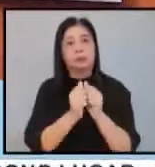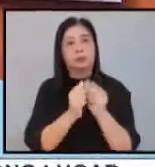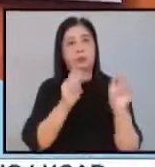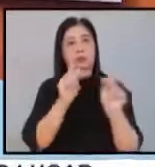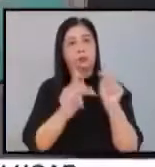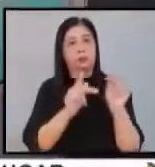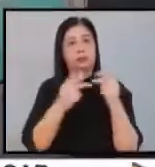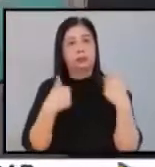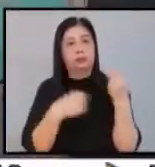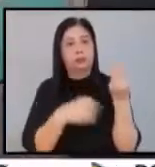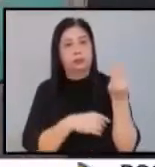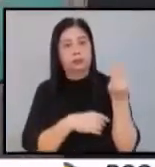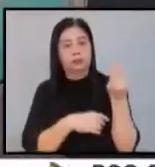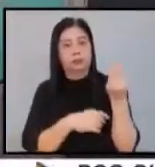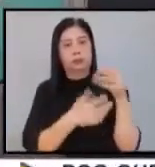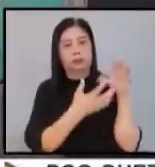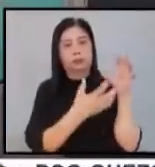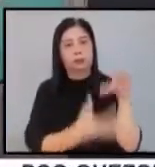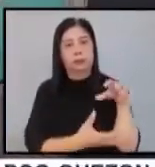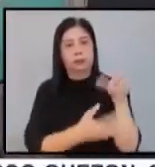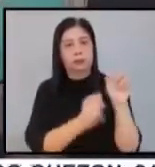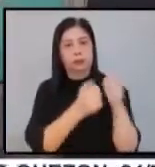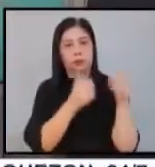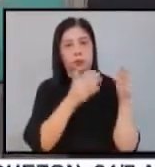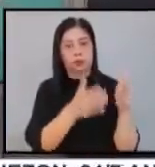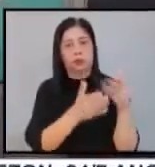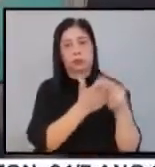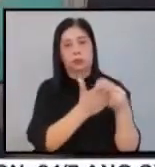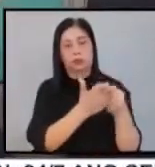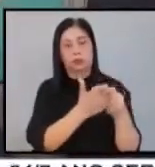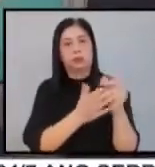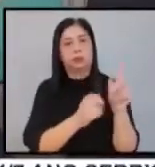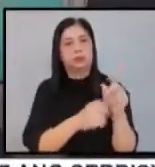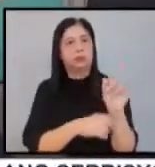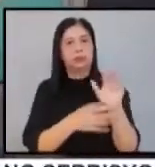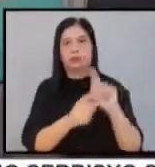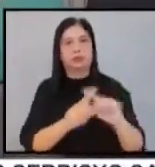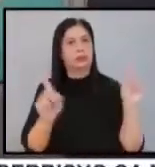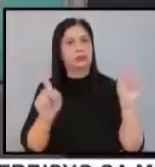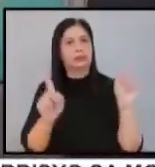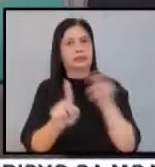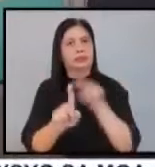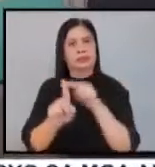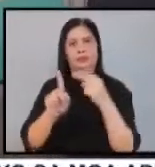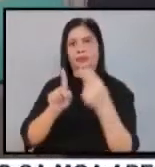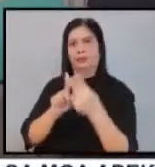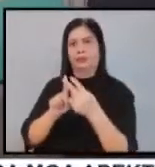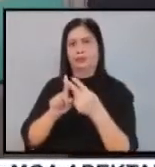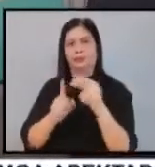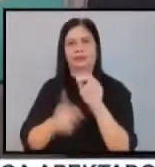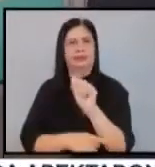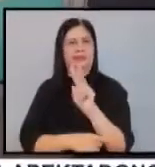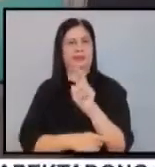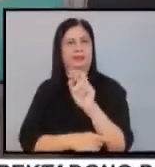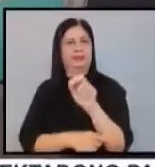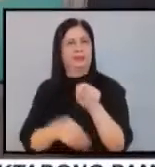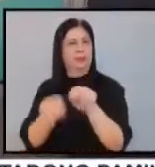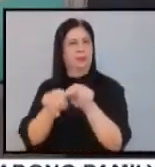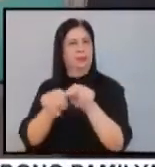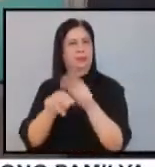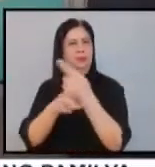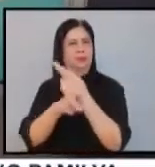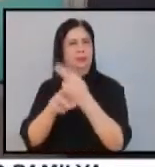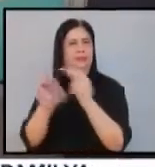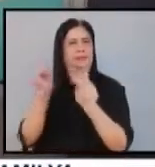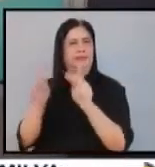or wealth, the way they deal with money is totally different than an average person. Ang